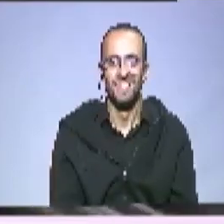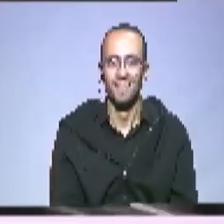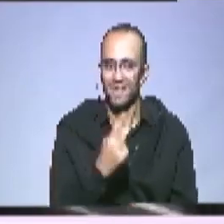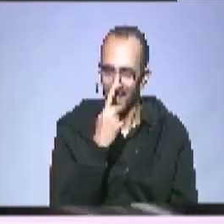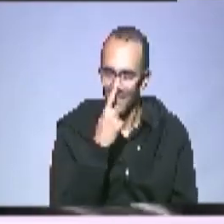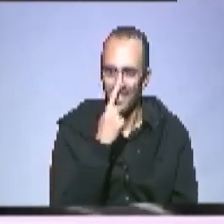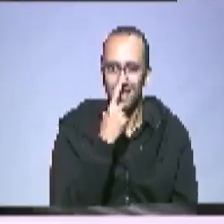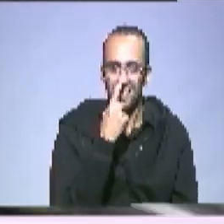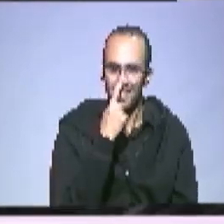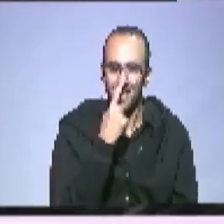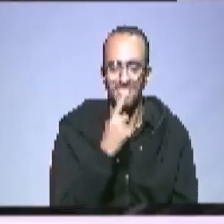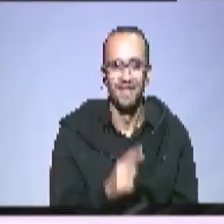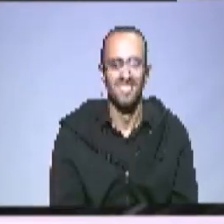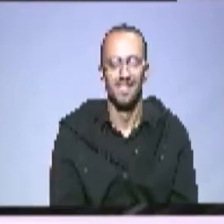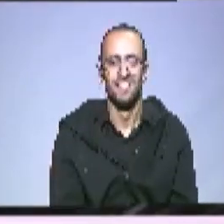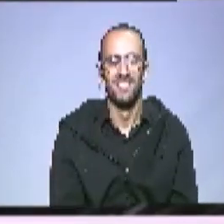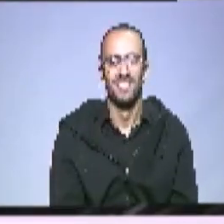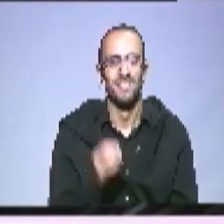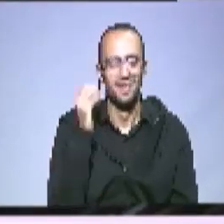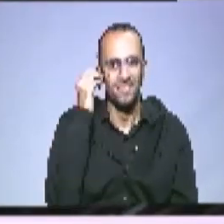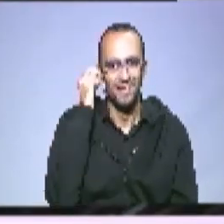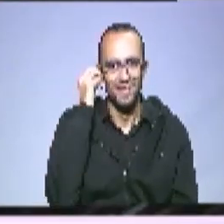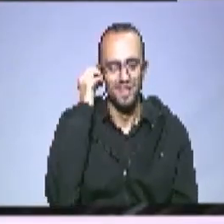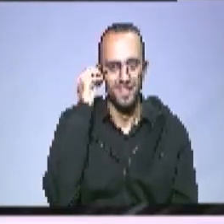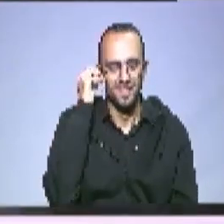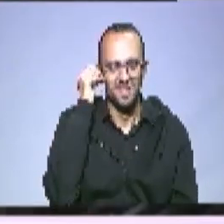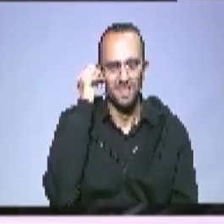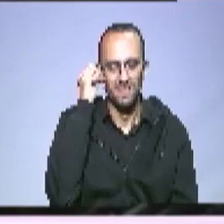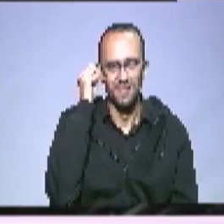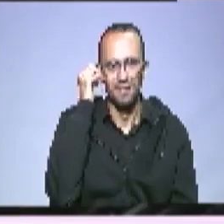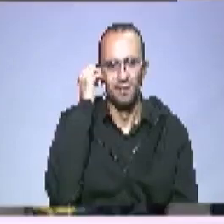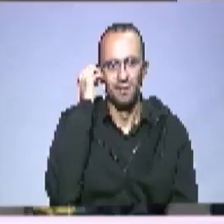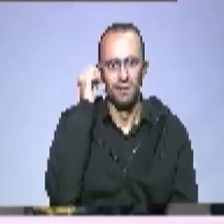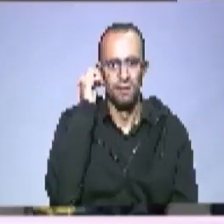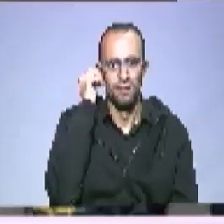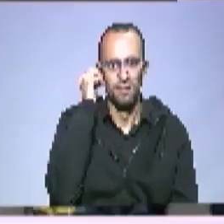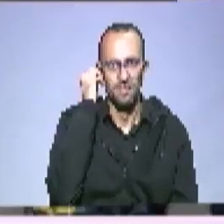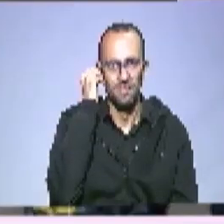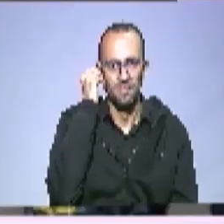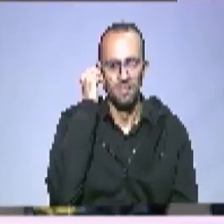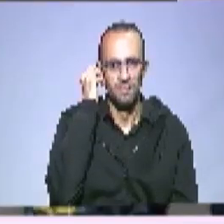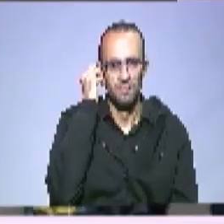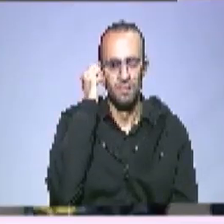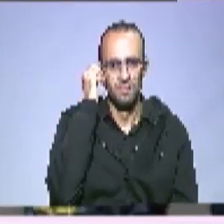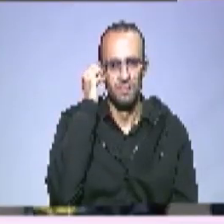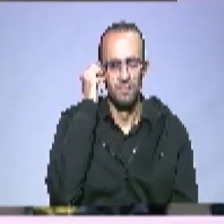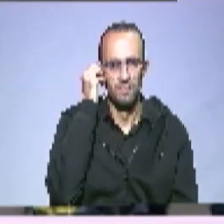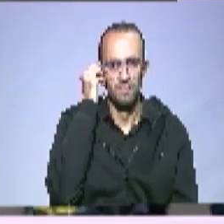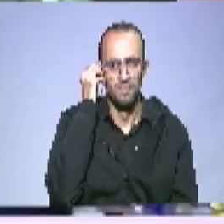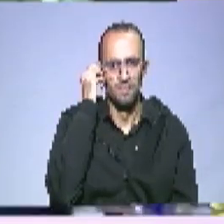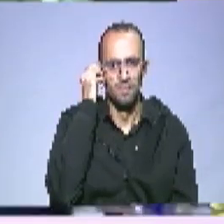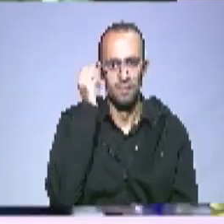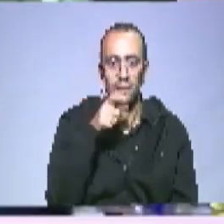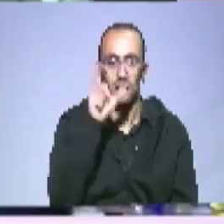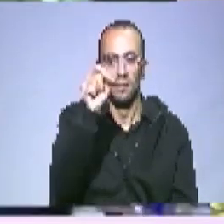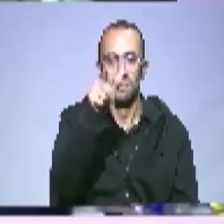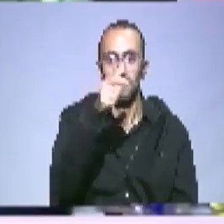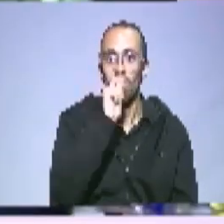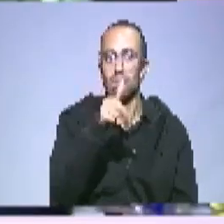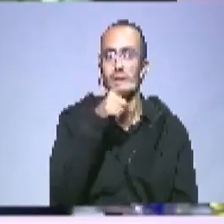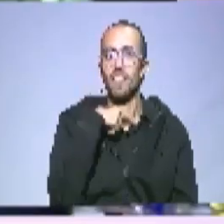حاضر من عينيا. حاضر. طيب استاذ مالك احنا بنشكرك جدا، شيف هيجاوب عليكي. حاضر. مسكنا واحدة فترة.